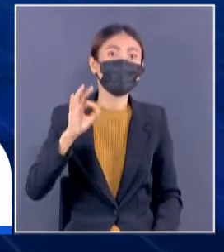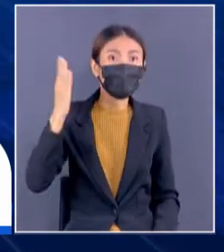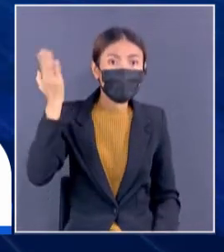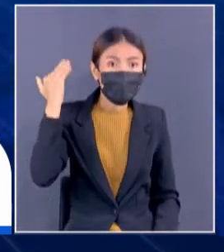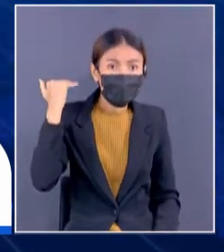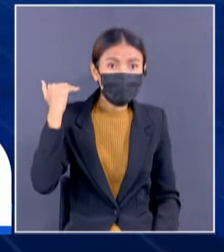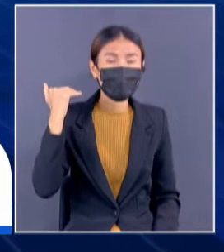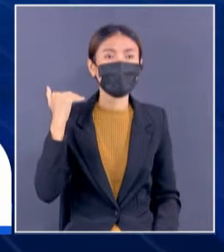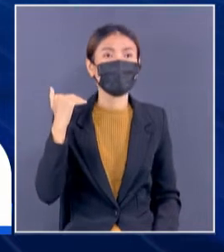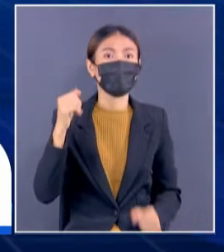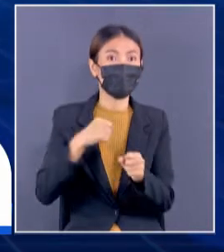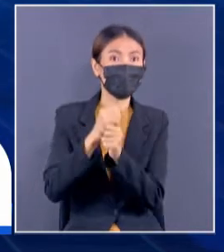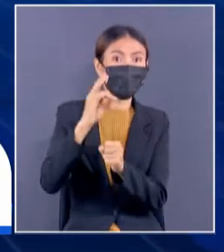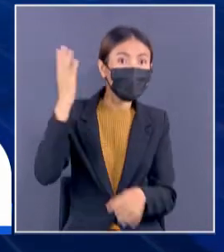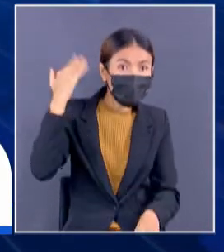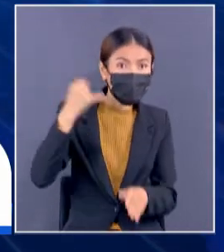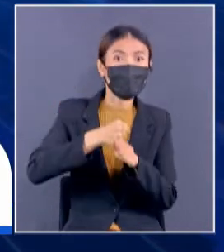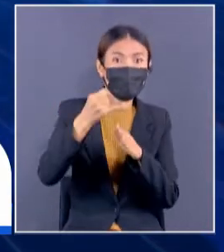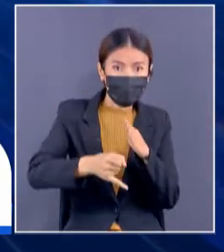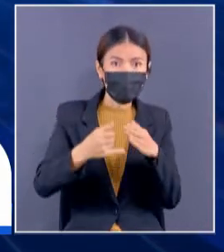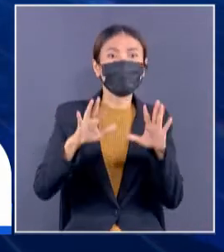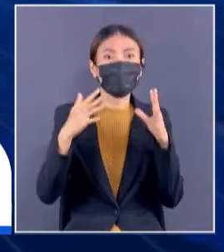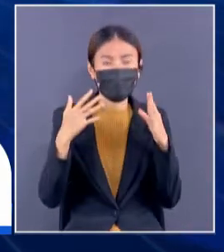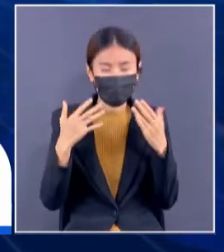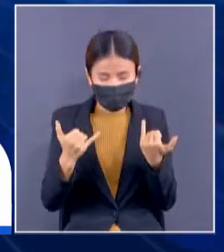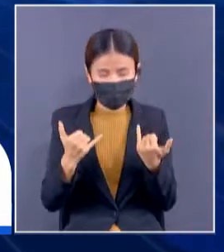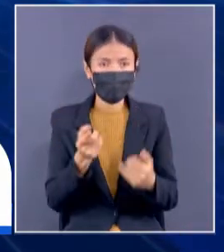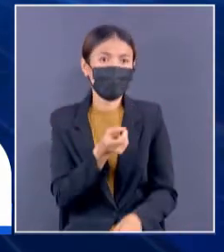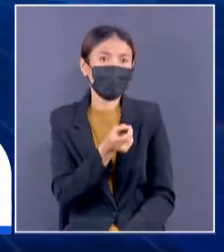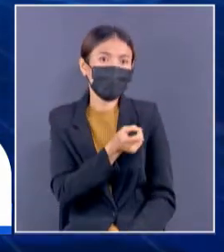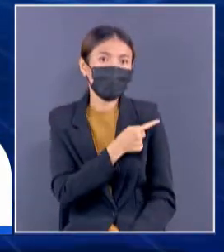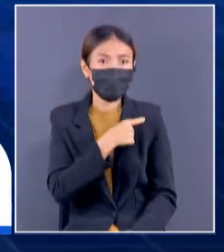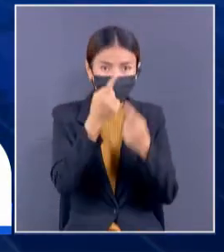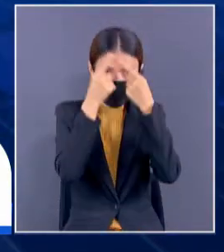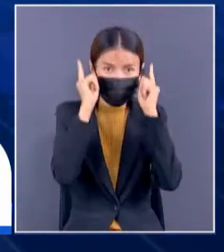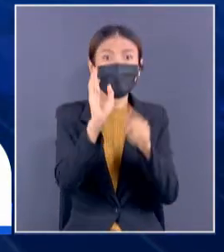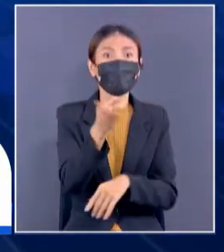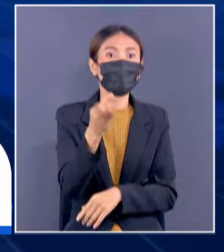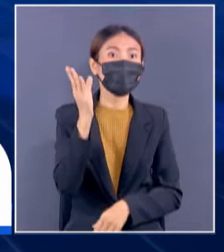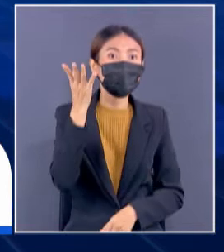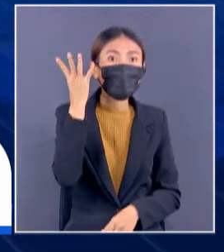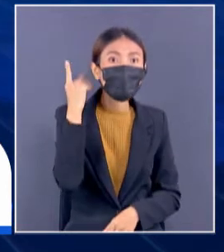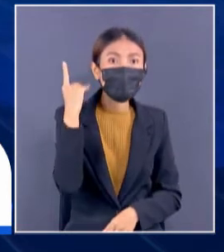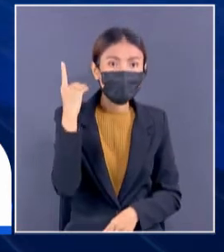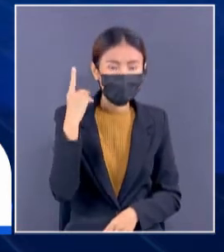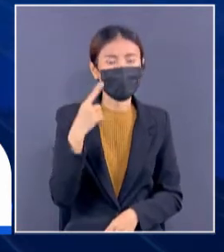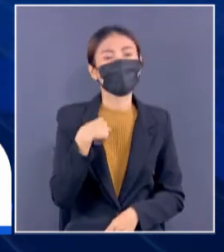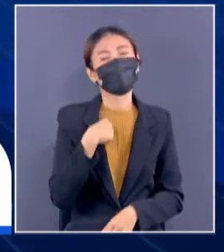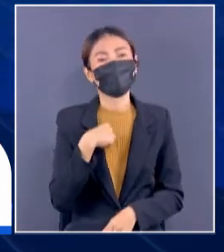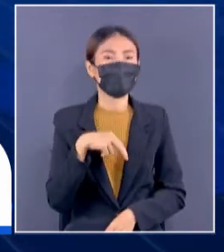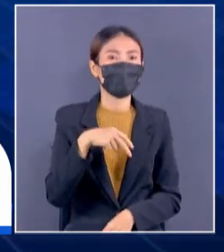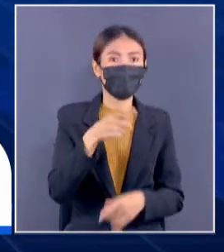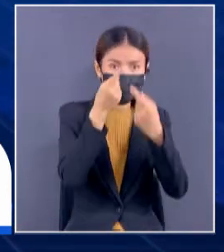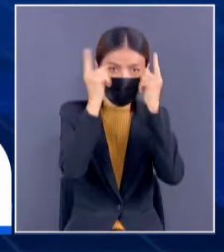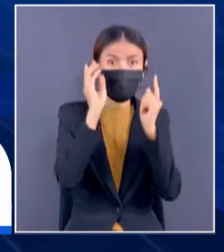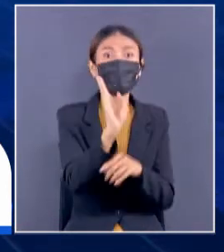านถึง7ปีนะครับจนกระทั่งมีกำหนดได้รับปริญญาเมื่อวานนี้เธอก็เตรียมตัวครับอย่างที่คุณกุ๊ก